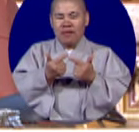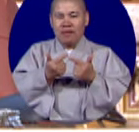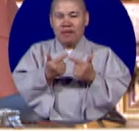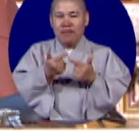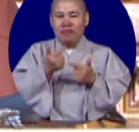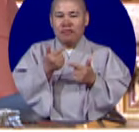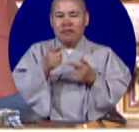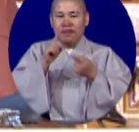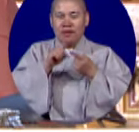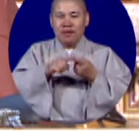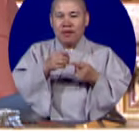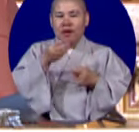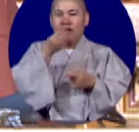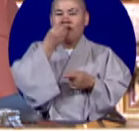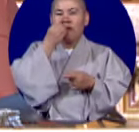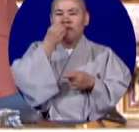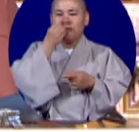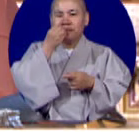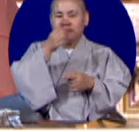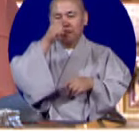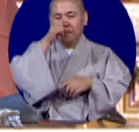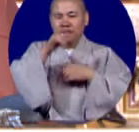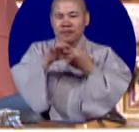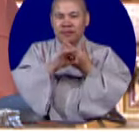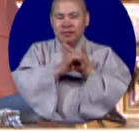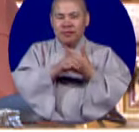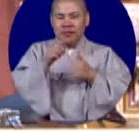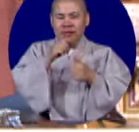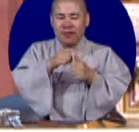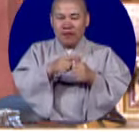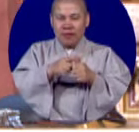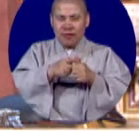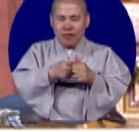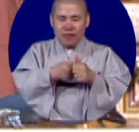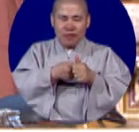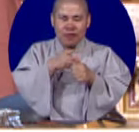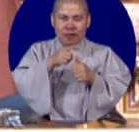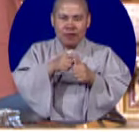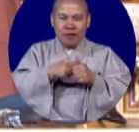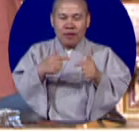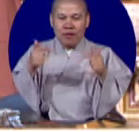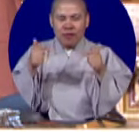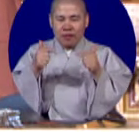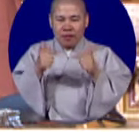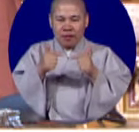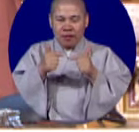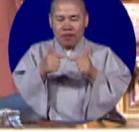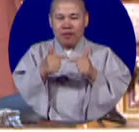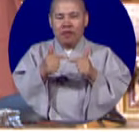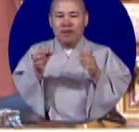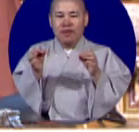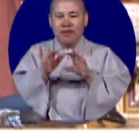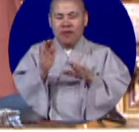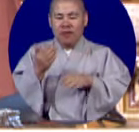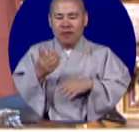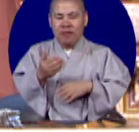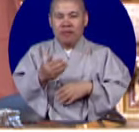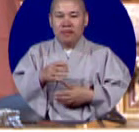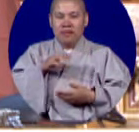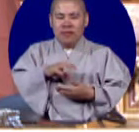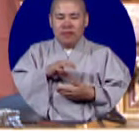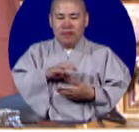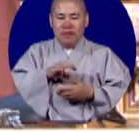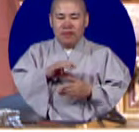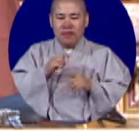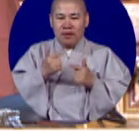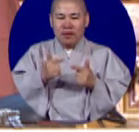가만히 물고 있으면요, 저절로 살 녹아서 그냥 없어져 버려요. 아주 체하지도 않고